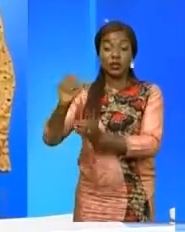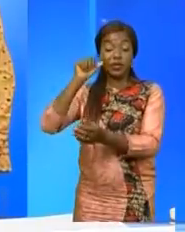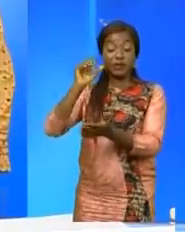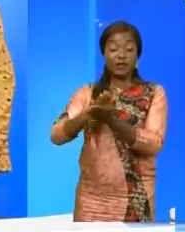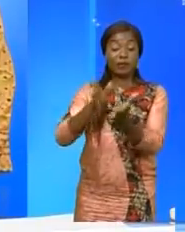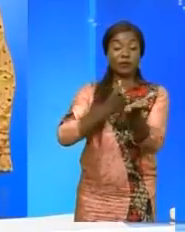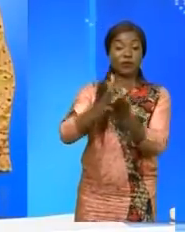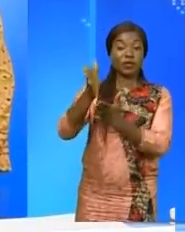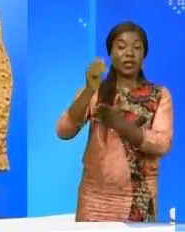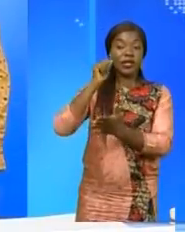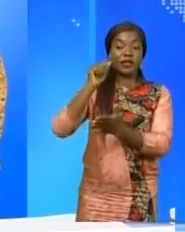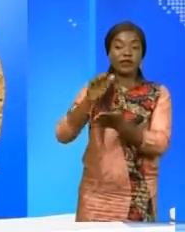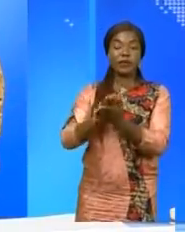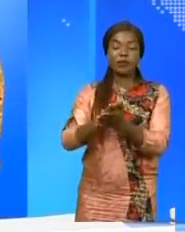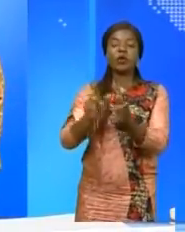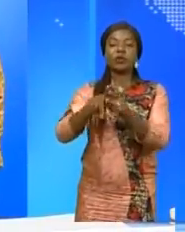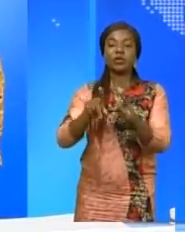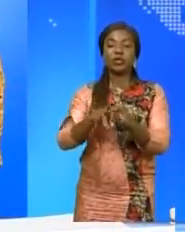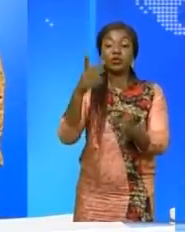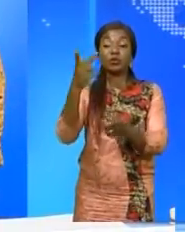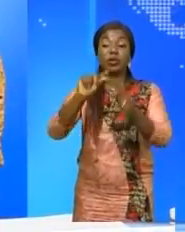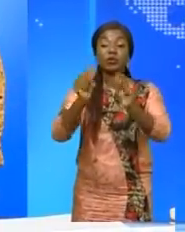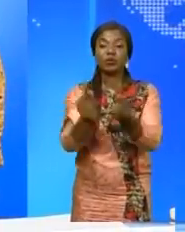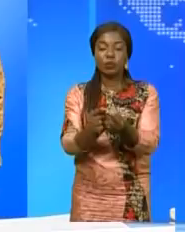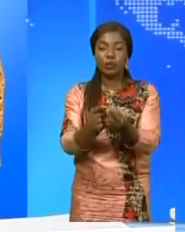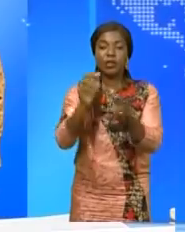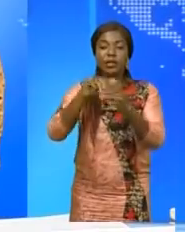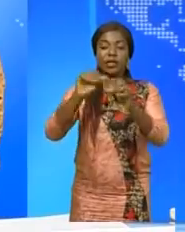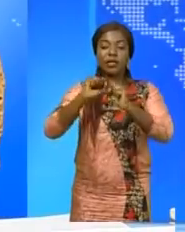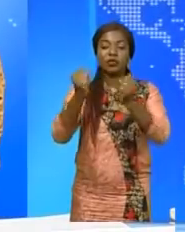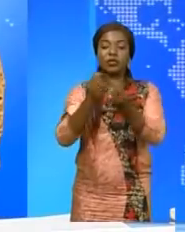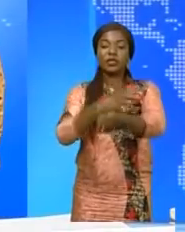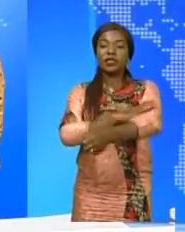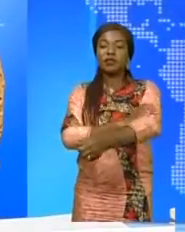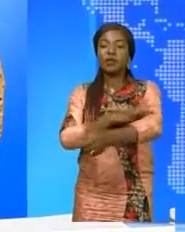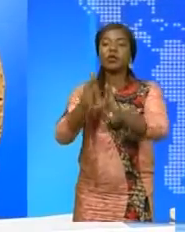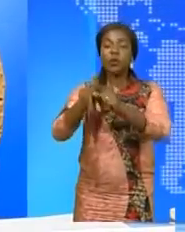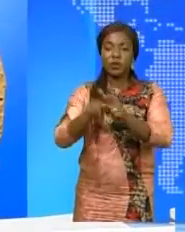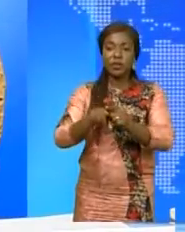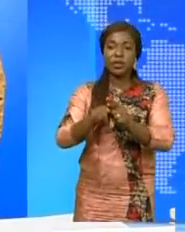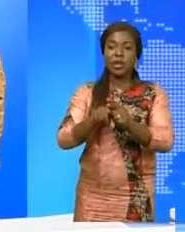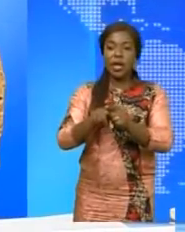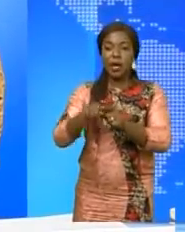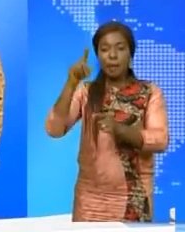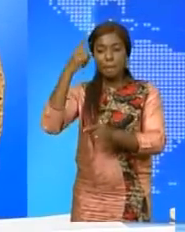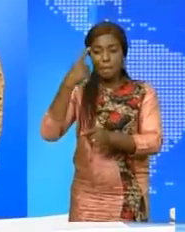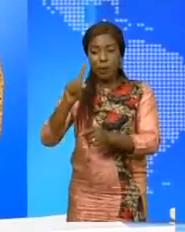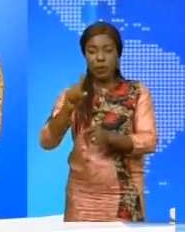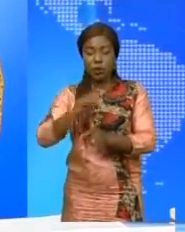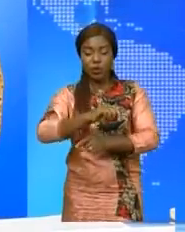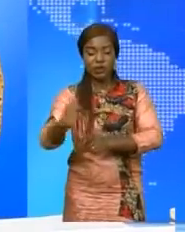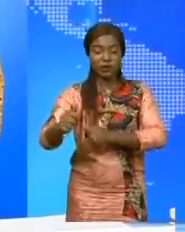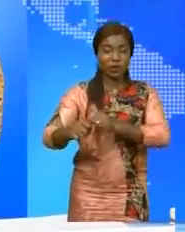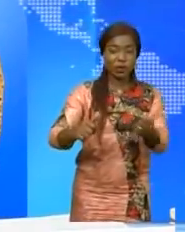droits des femmes est une des trois composantes au sein de la société civile au même titre que les confessions religieuses